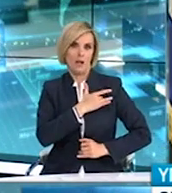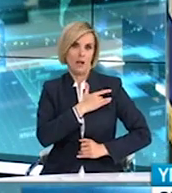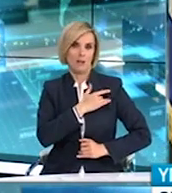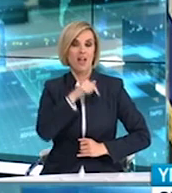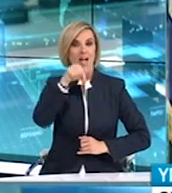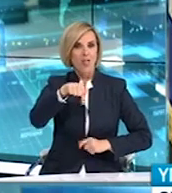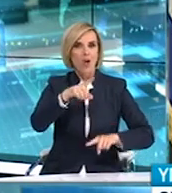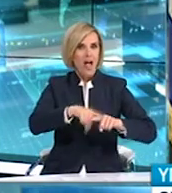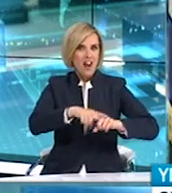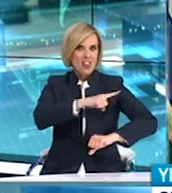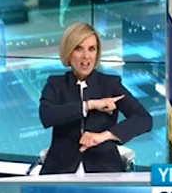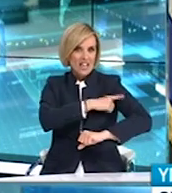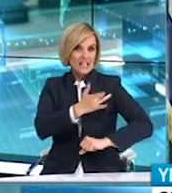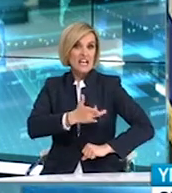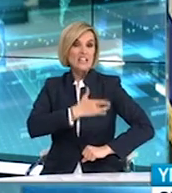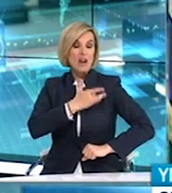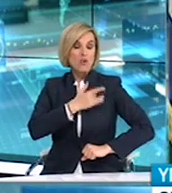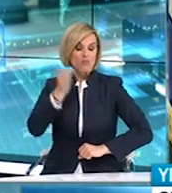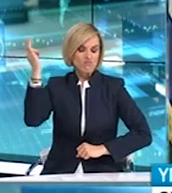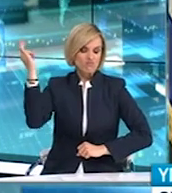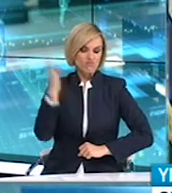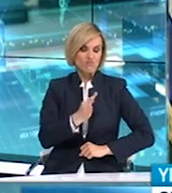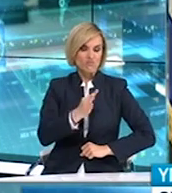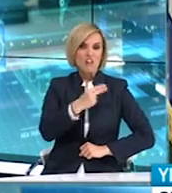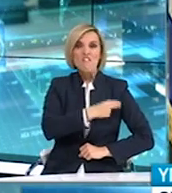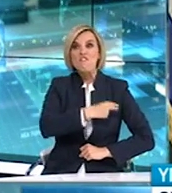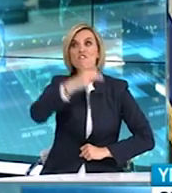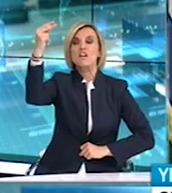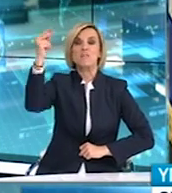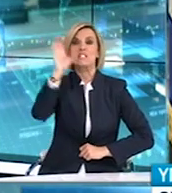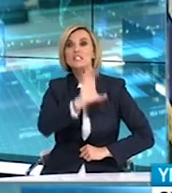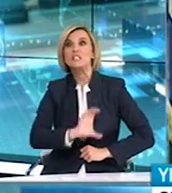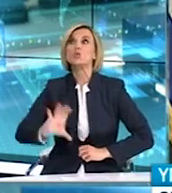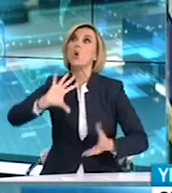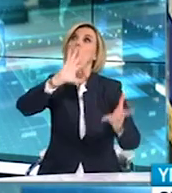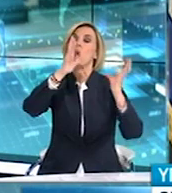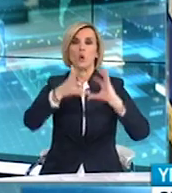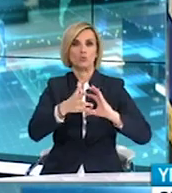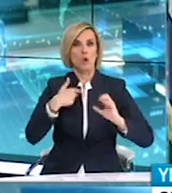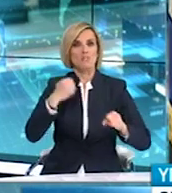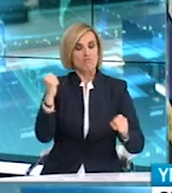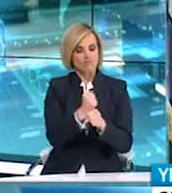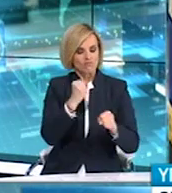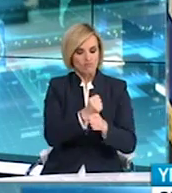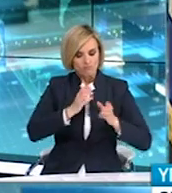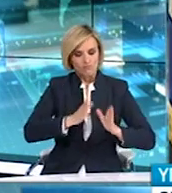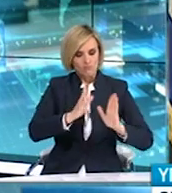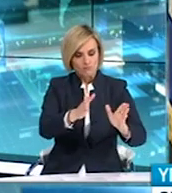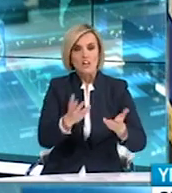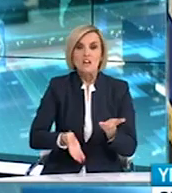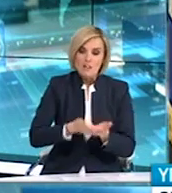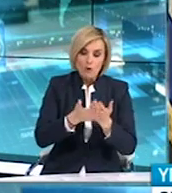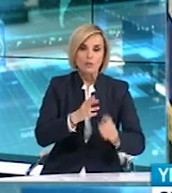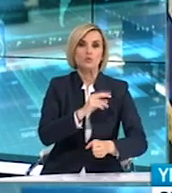έχουν εξαιρετική αναγνώριση και στο εξωτερικό, και ελπίζουμε να δουλέψει και να προστατεύσει ακόμα περισσότερο από επιπλοκές τους νοσούντες